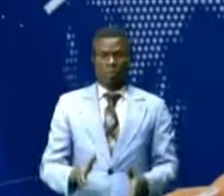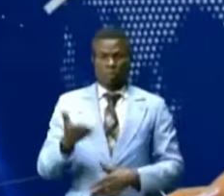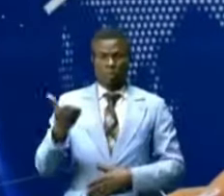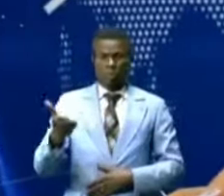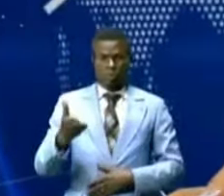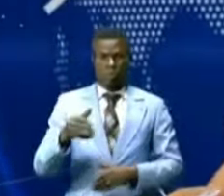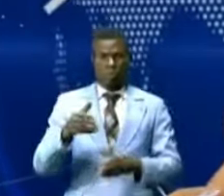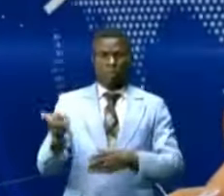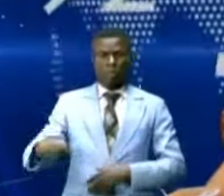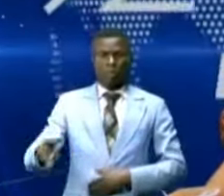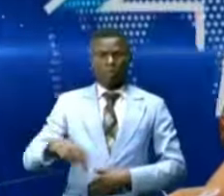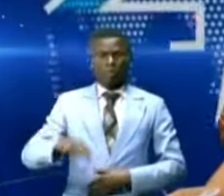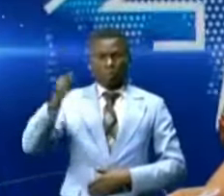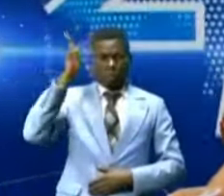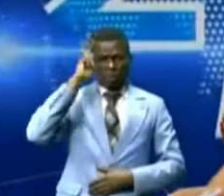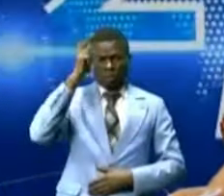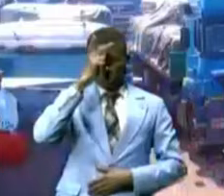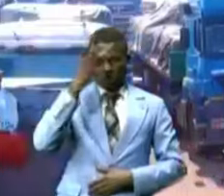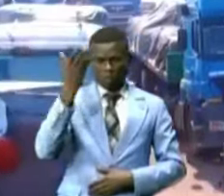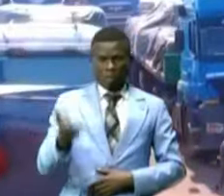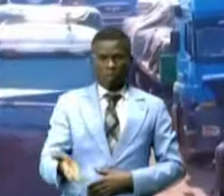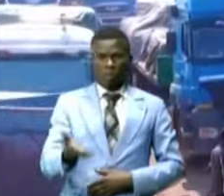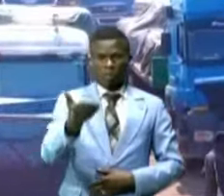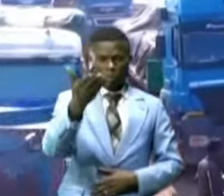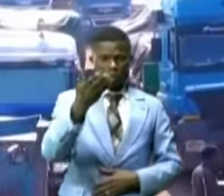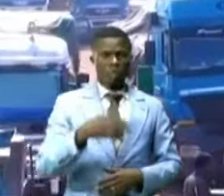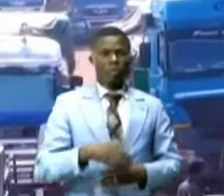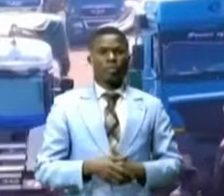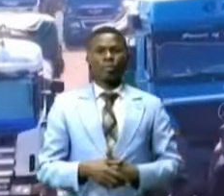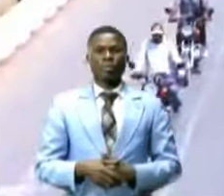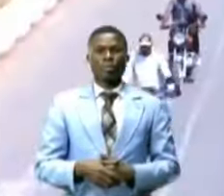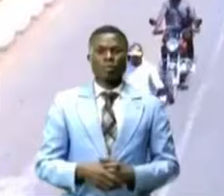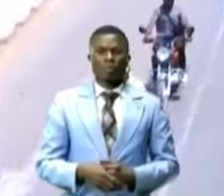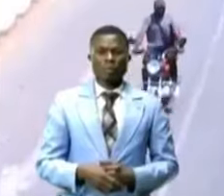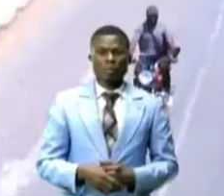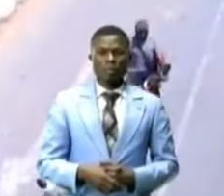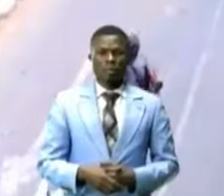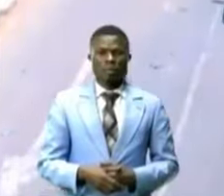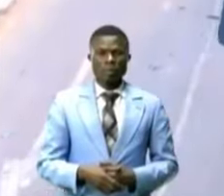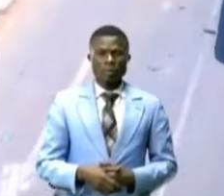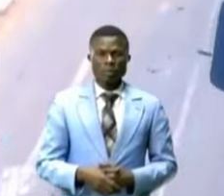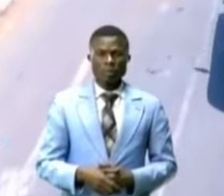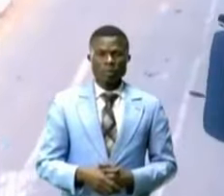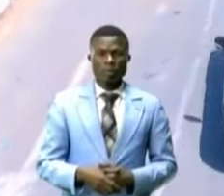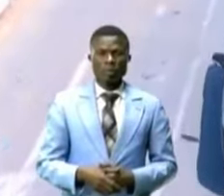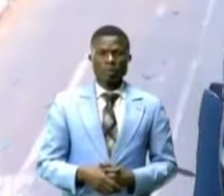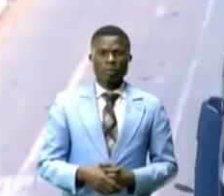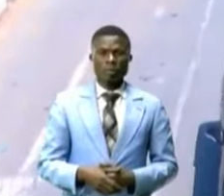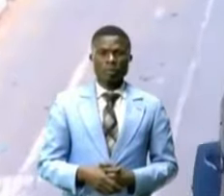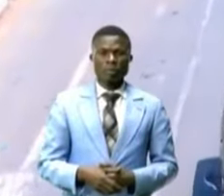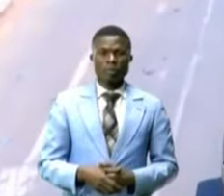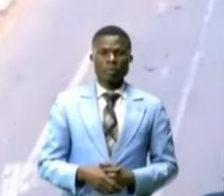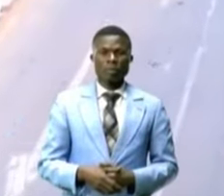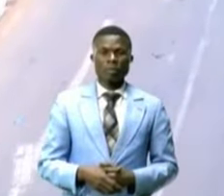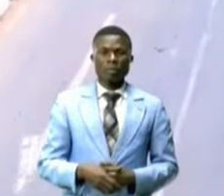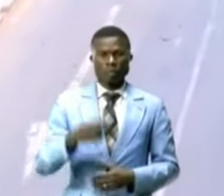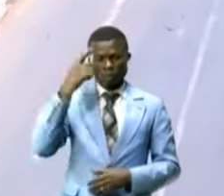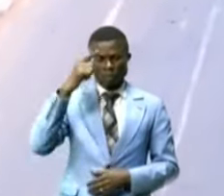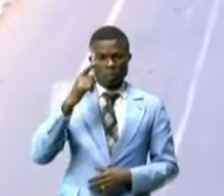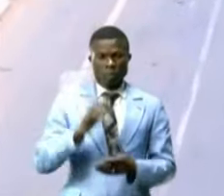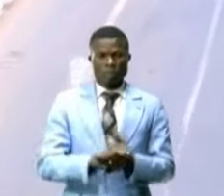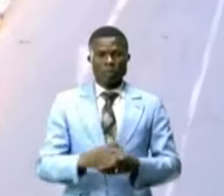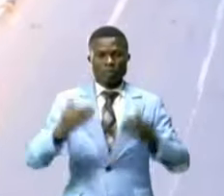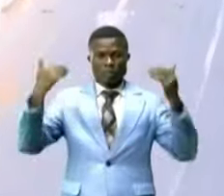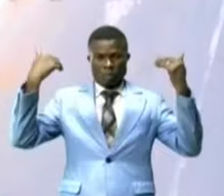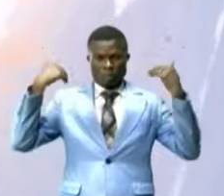la province du Haut-Katanga. Cette journée de travail, abordée un peu plus tôt, sera longue pour le patron de la sous-traitance